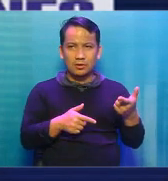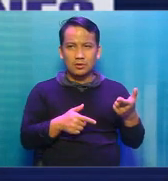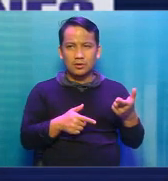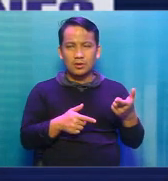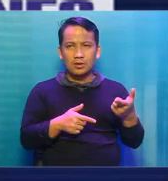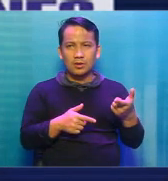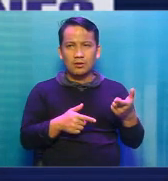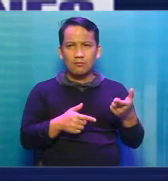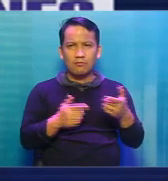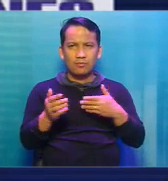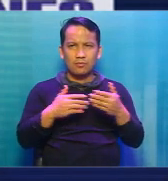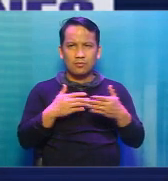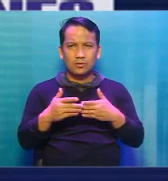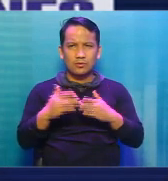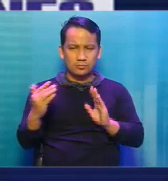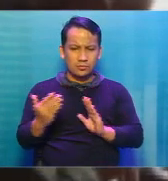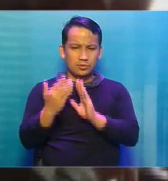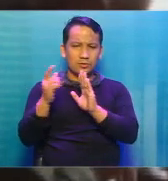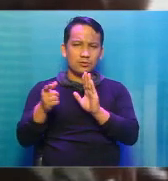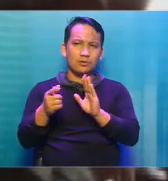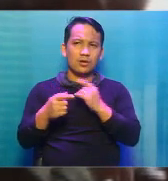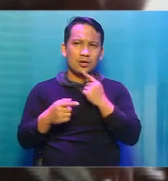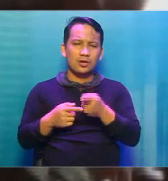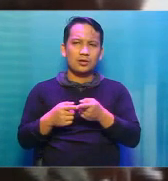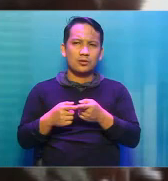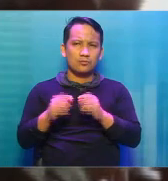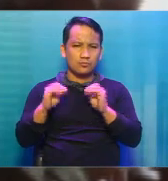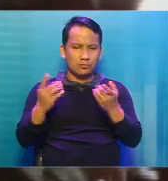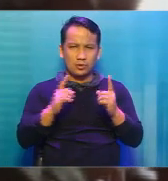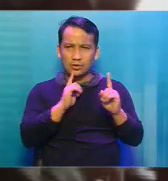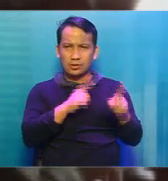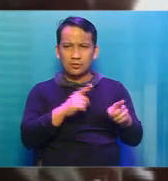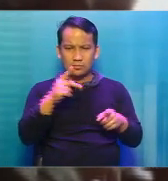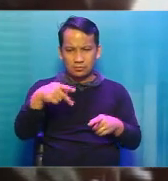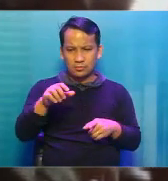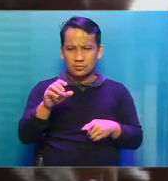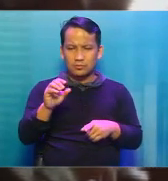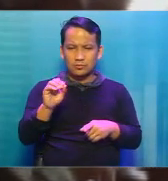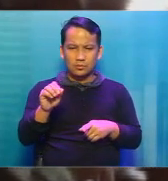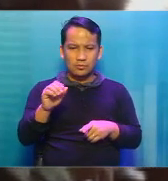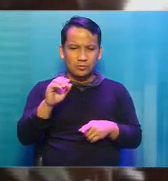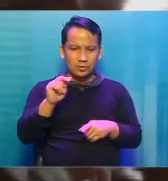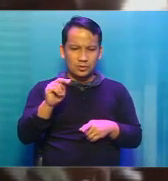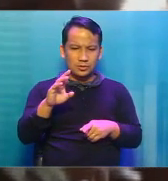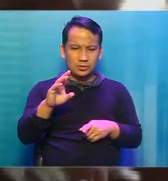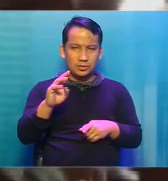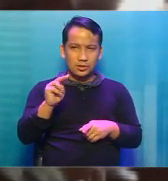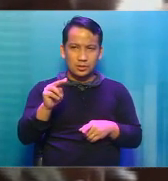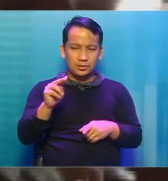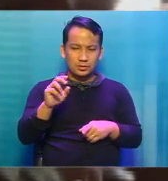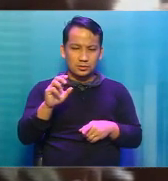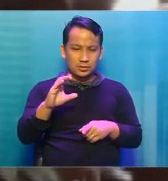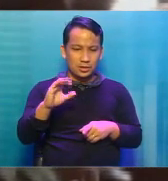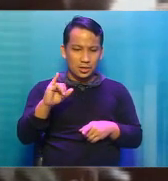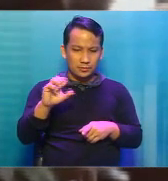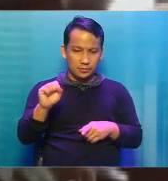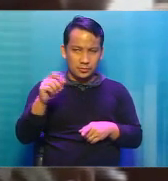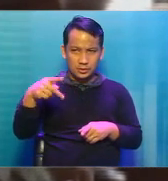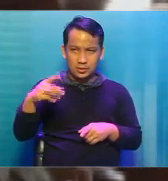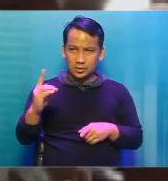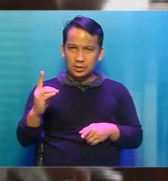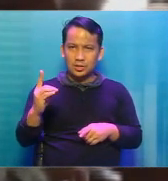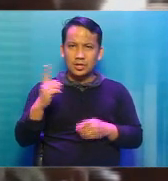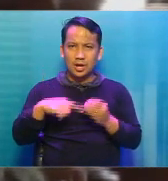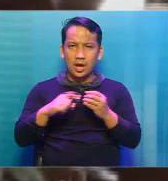petisyon. Nakaharap yung abogado. Wala pang sagot ang PAO at ang NCIP dito. Sa kanilang petition for